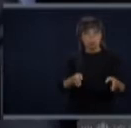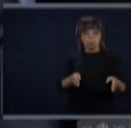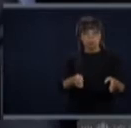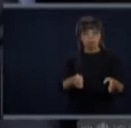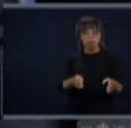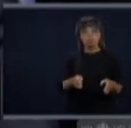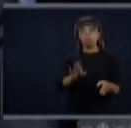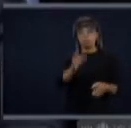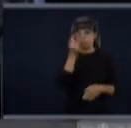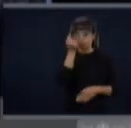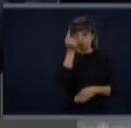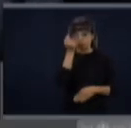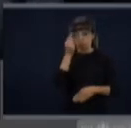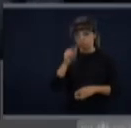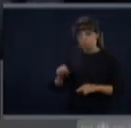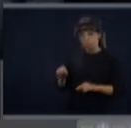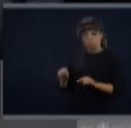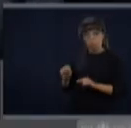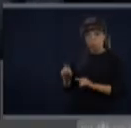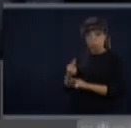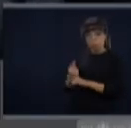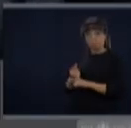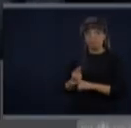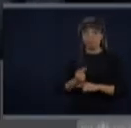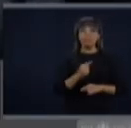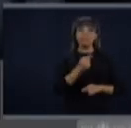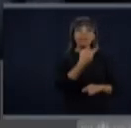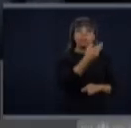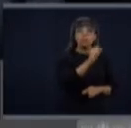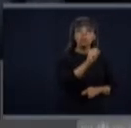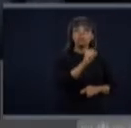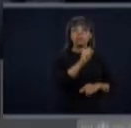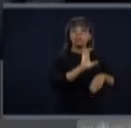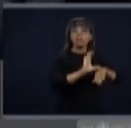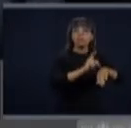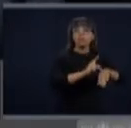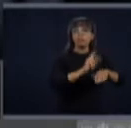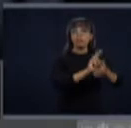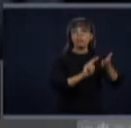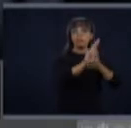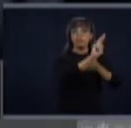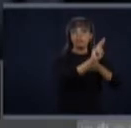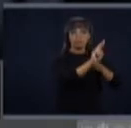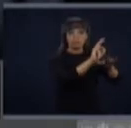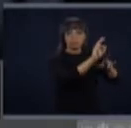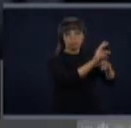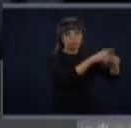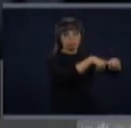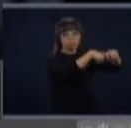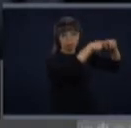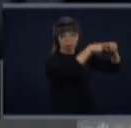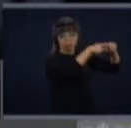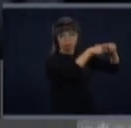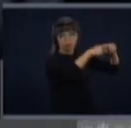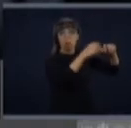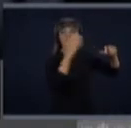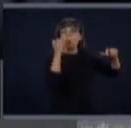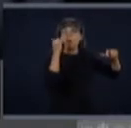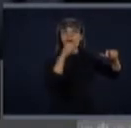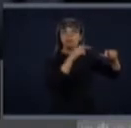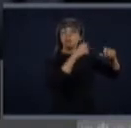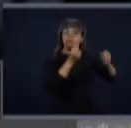Nous avons choisi de ne pas ouvrir les secondaires, les cégeps et les universités. Ceci va limiter la